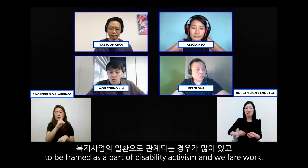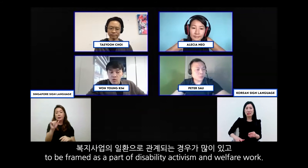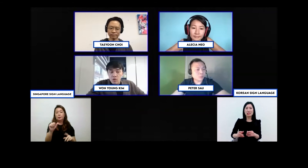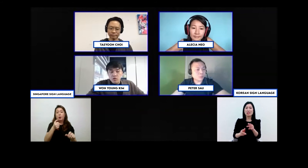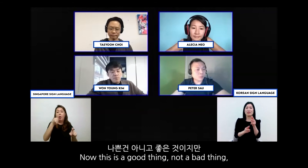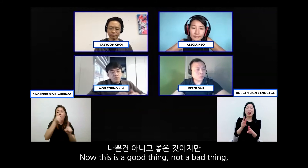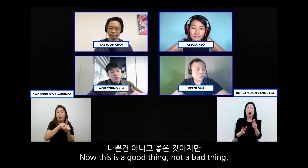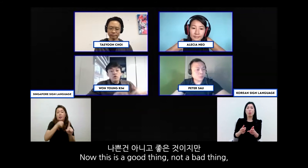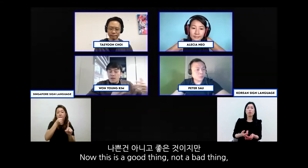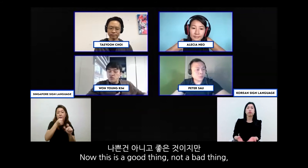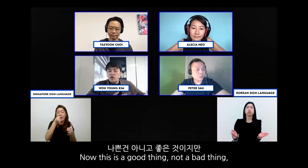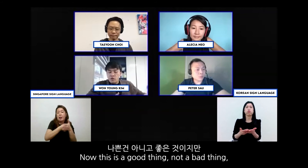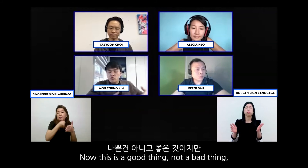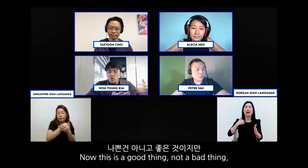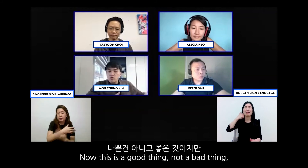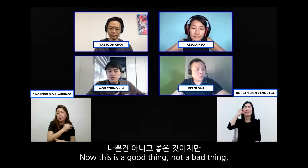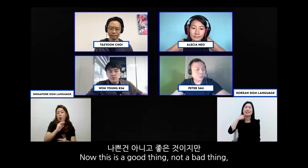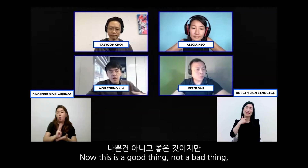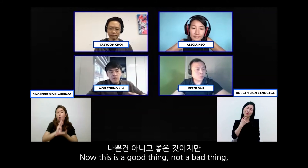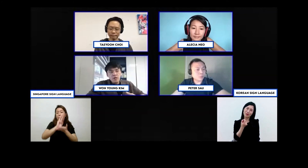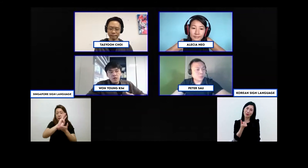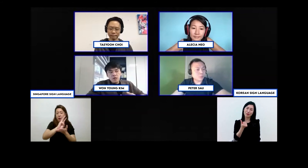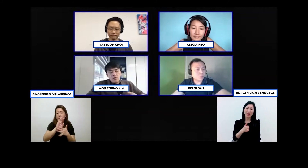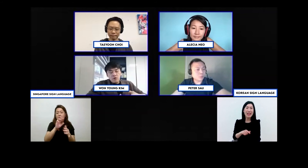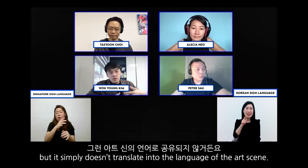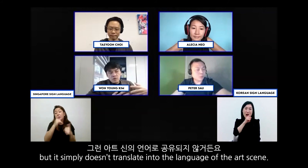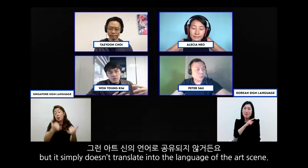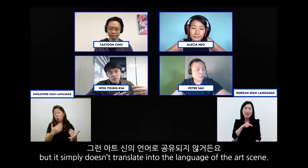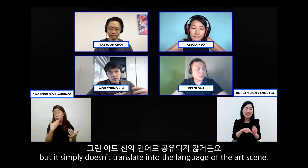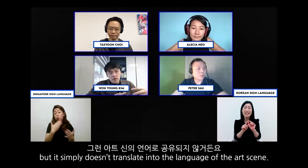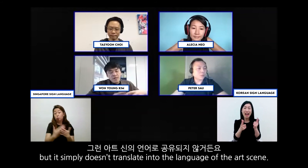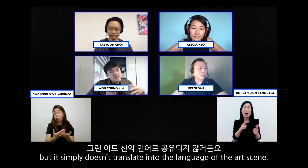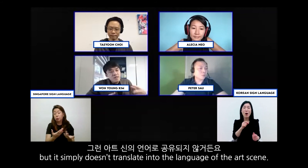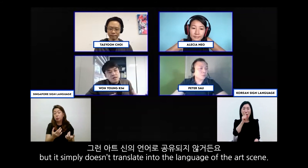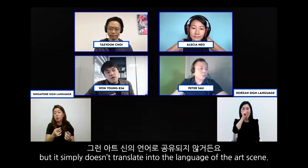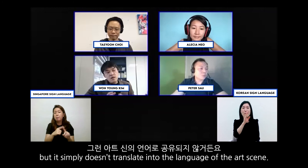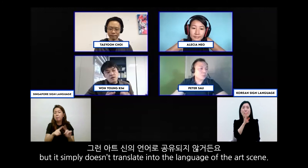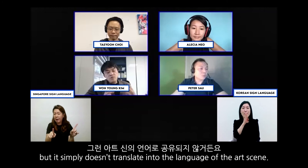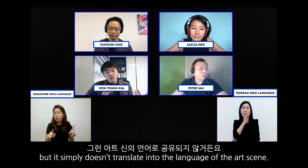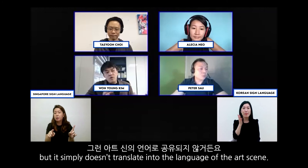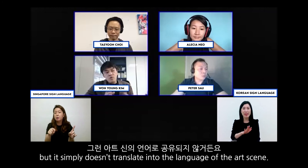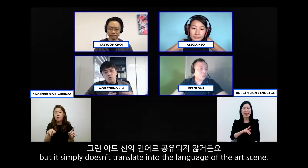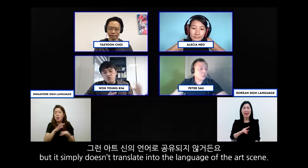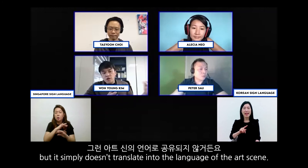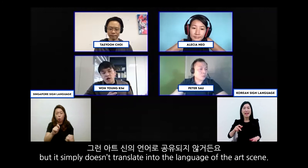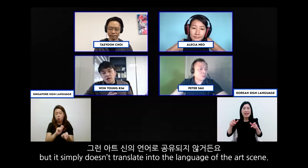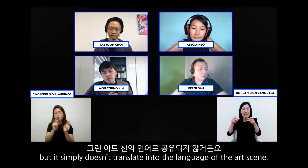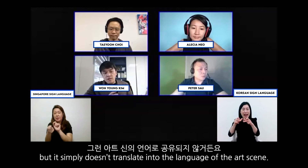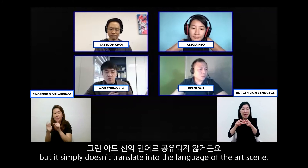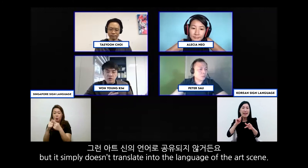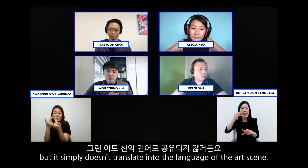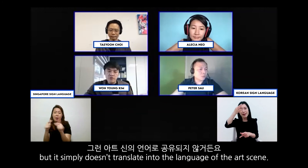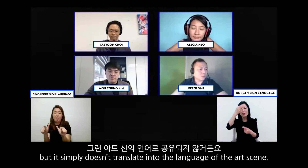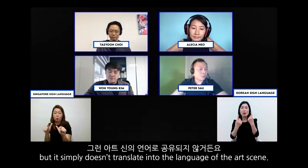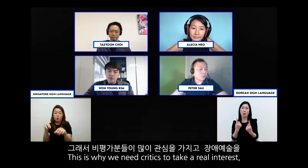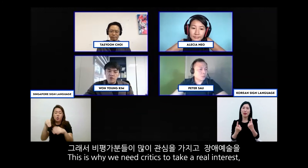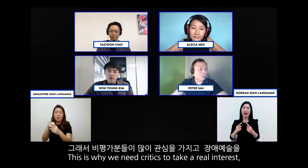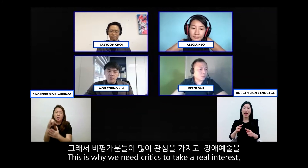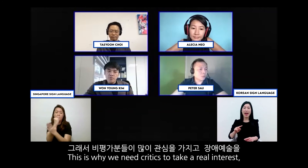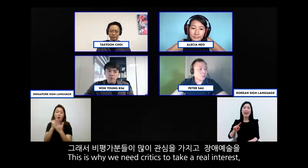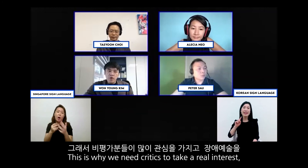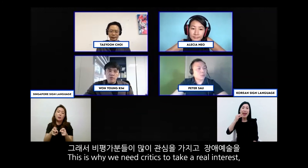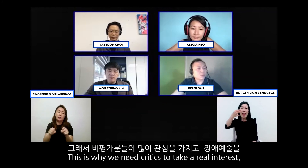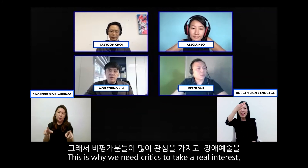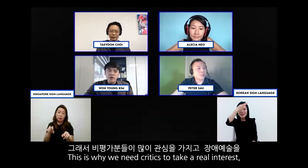많이 있고 그것도 나쁜 건 아니고 좋은 것이지만 어떤 아트 씬의 언어로 공유되지 않거든요.